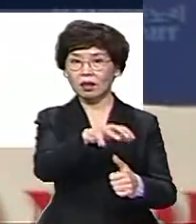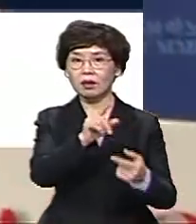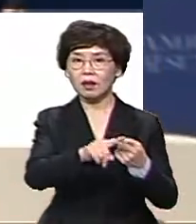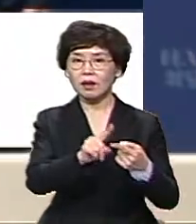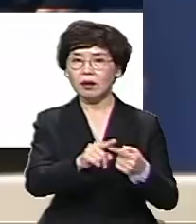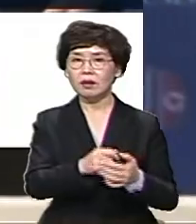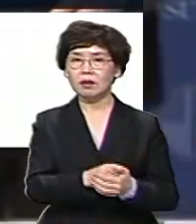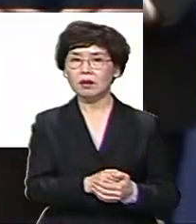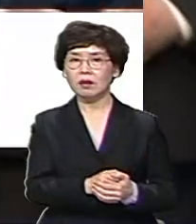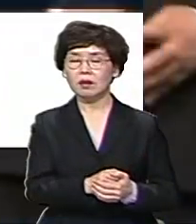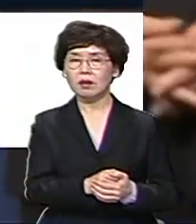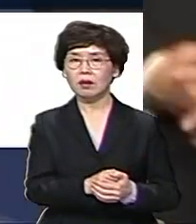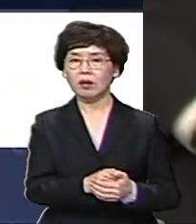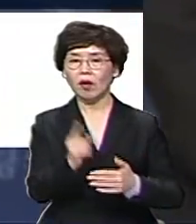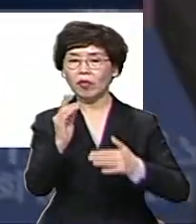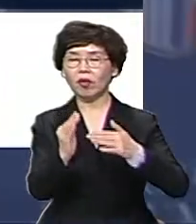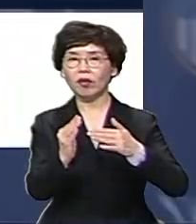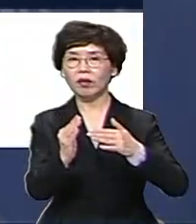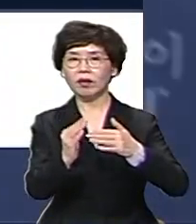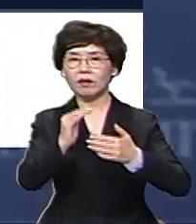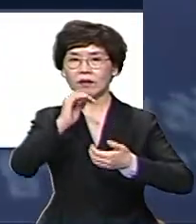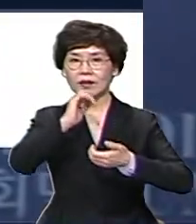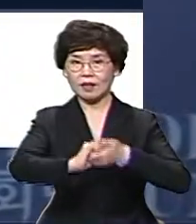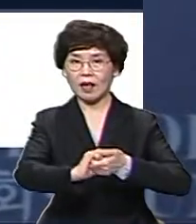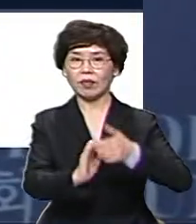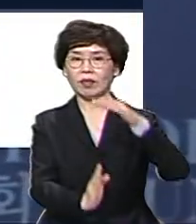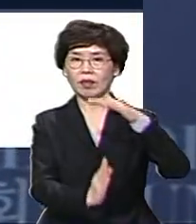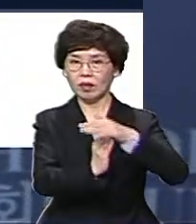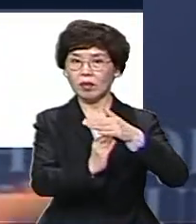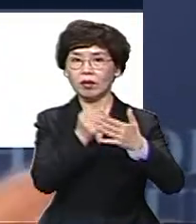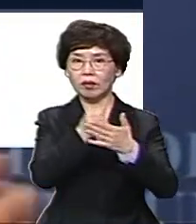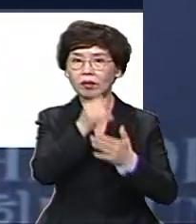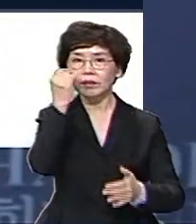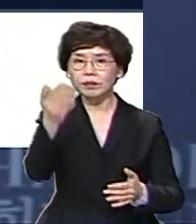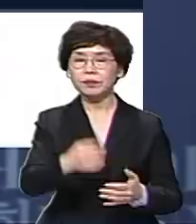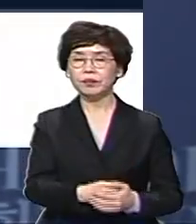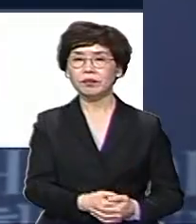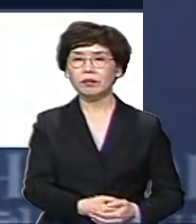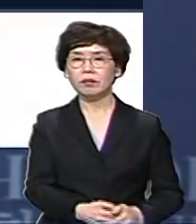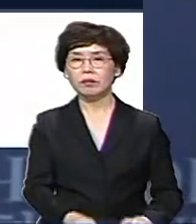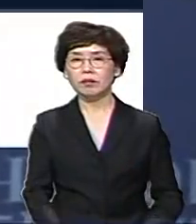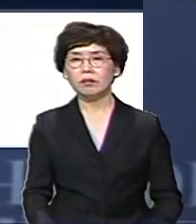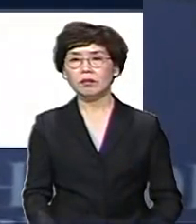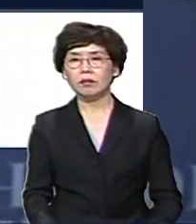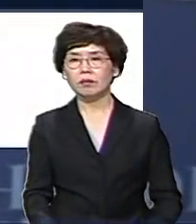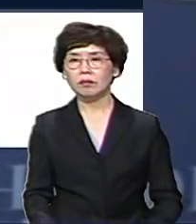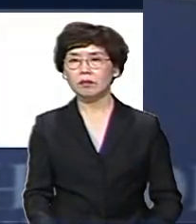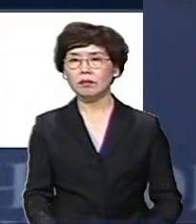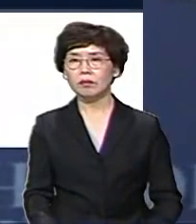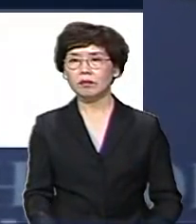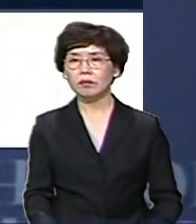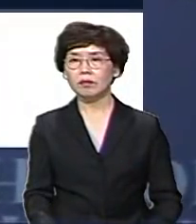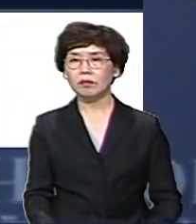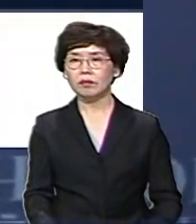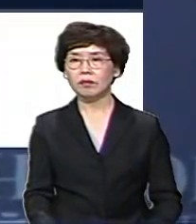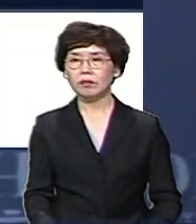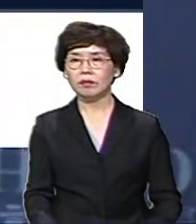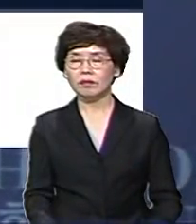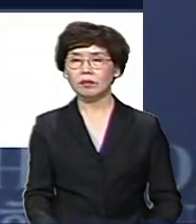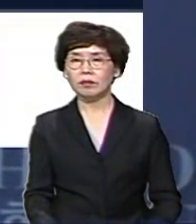has effectively reached the glass ceiling as far as inter-Korean cooperation is concerned due to sanctions? 북한과의 관계에